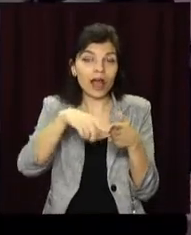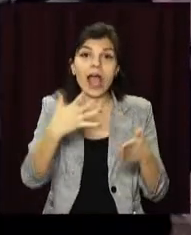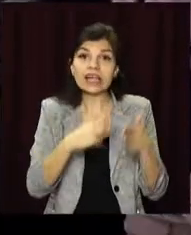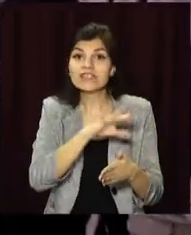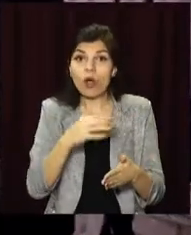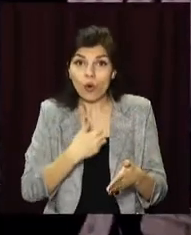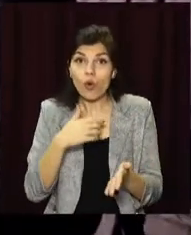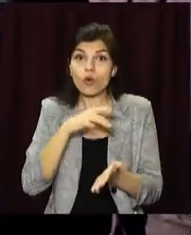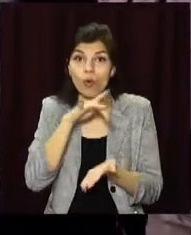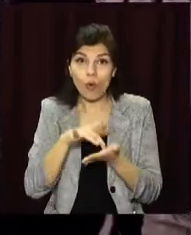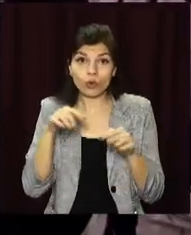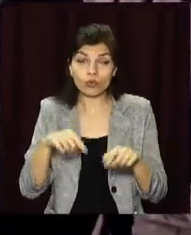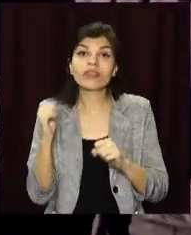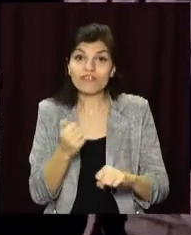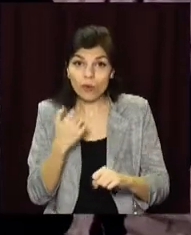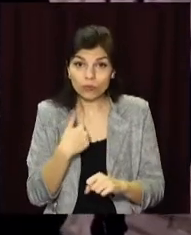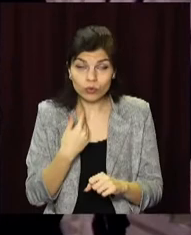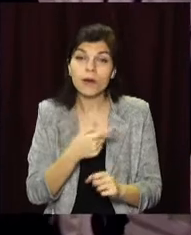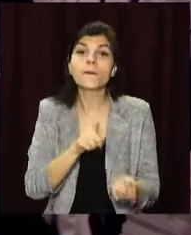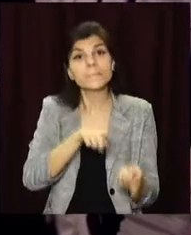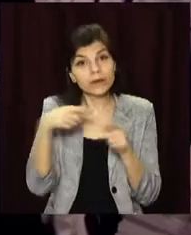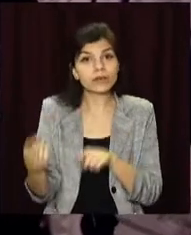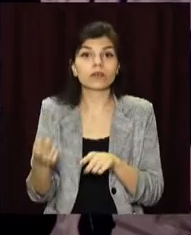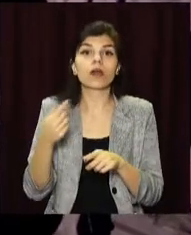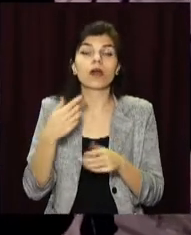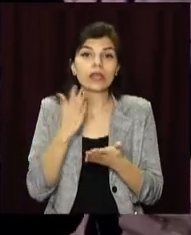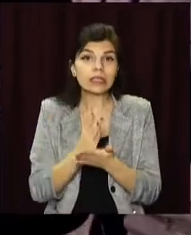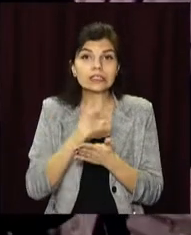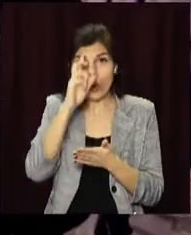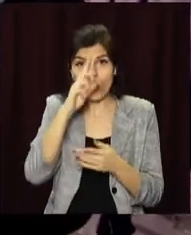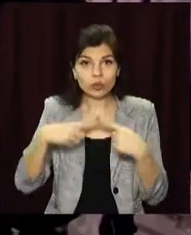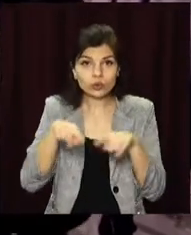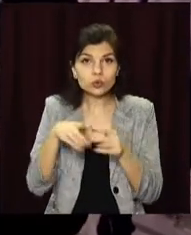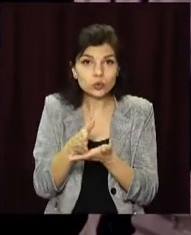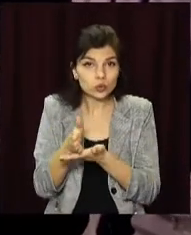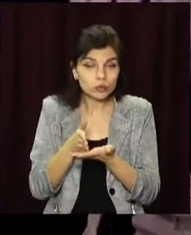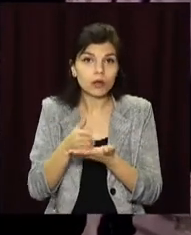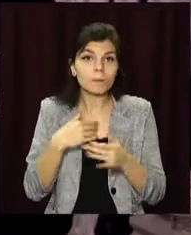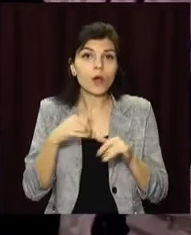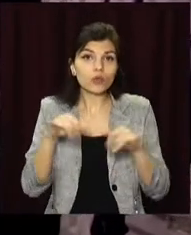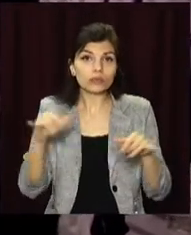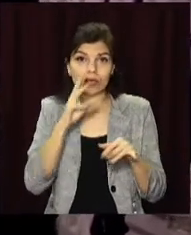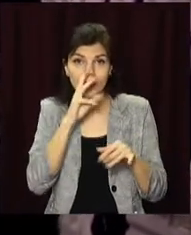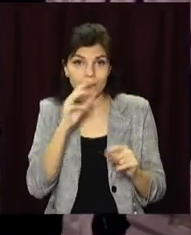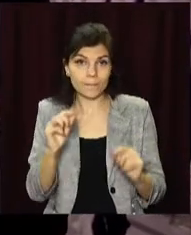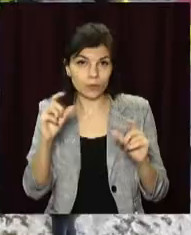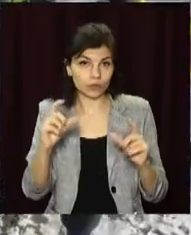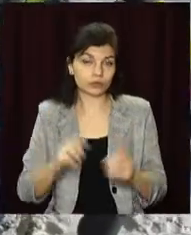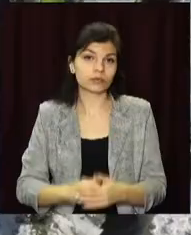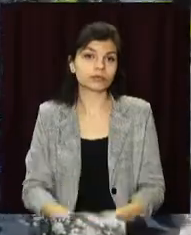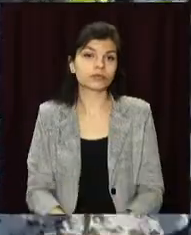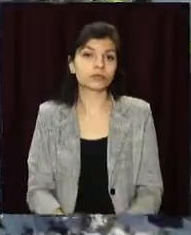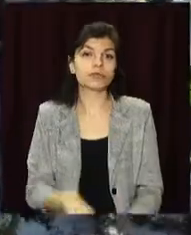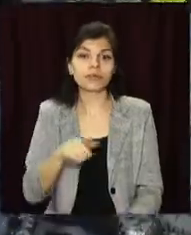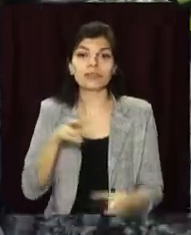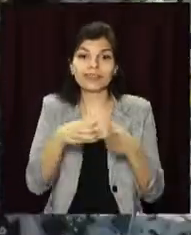хотите работать дворниками, приходите работать в городские службы, мы дадим вам работу и увеличим вашу заработную плату.